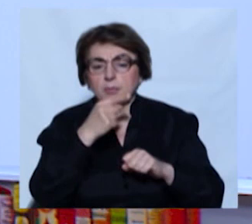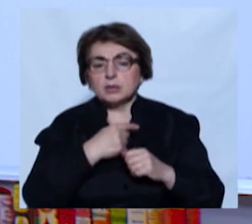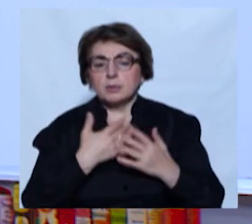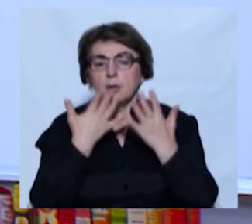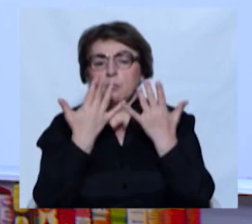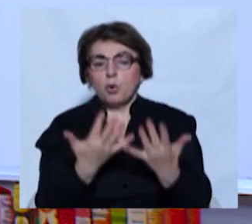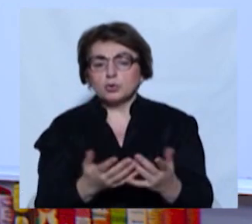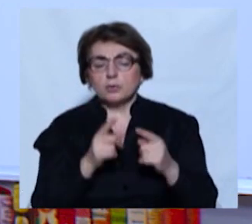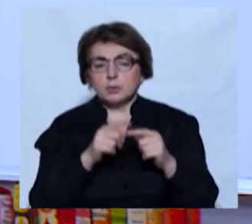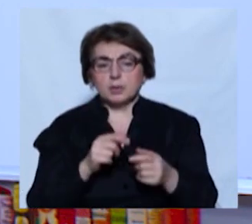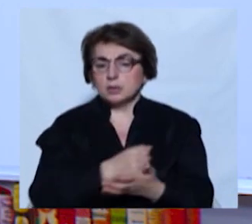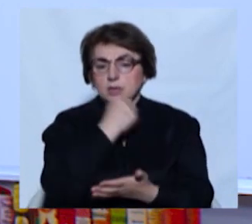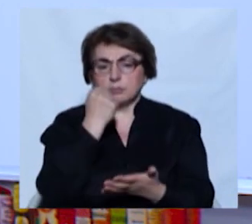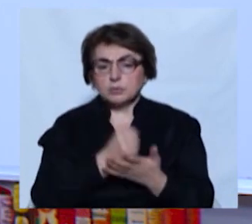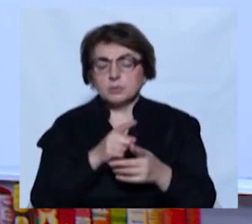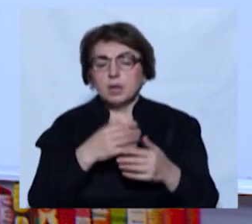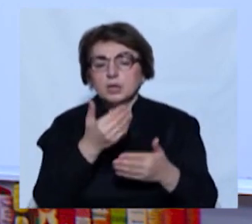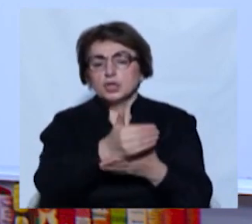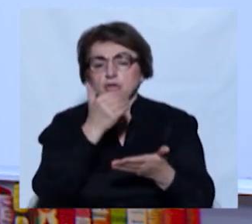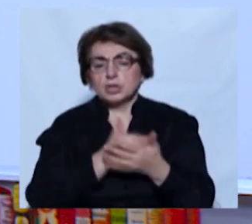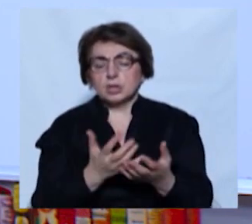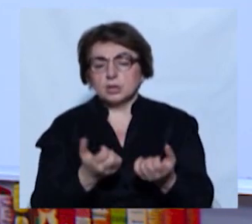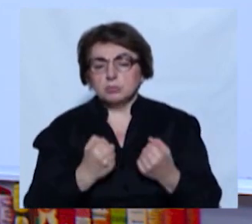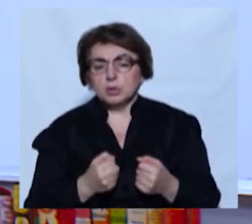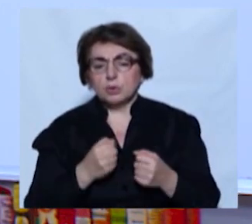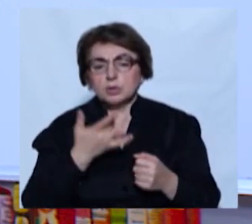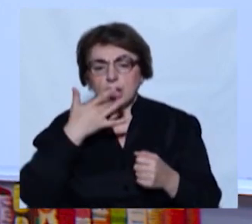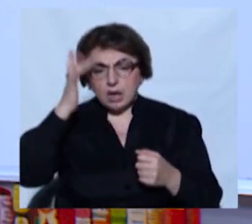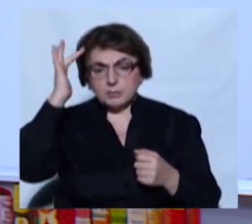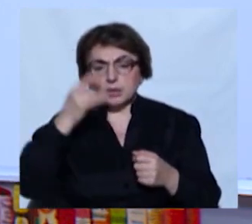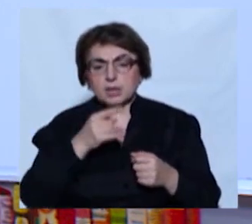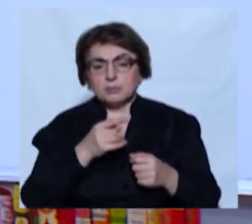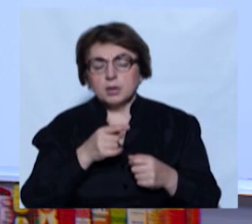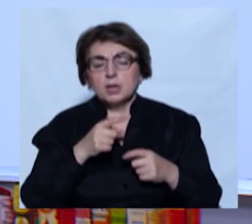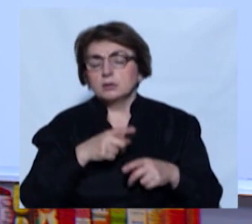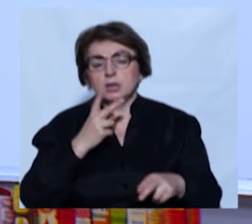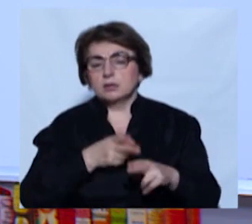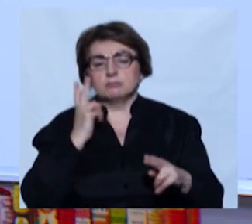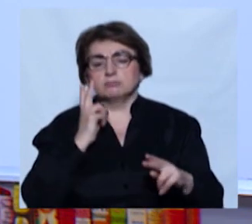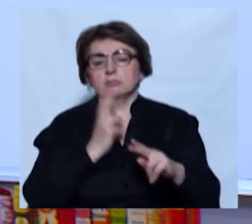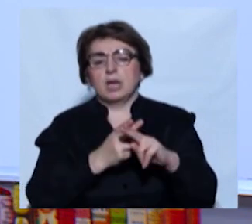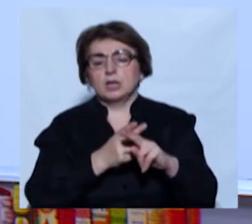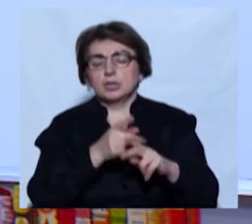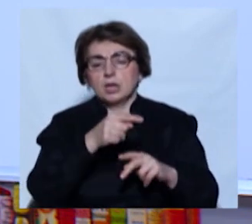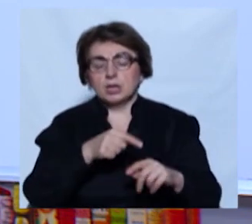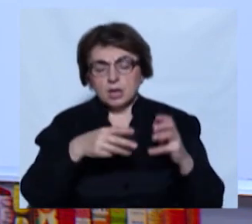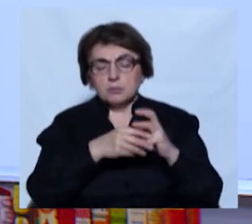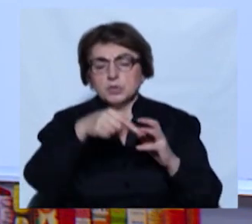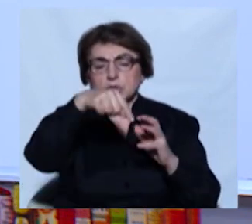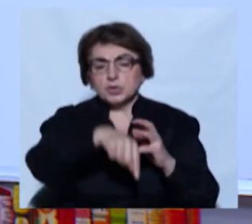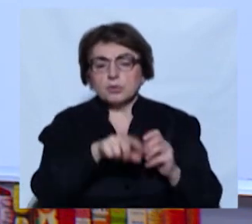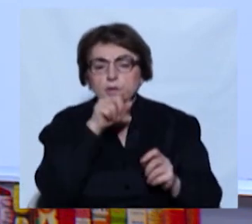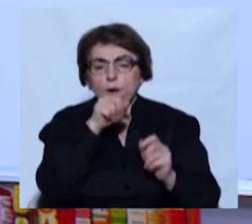მოწოდებამ საფუძველიც და შედეგიც გამოიღო და ამერიკის შეერთებულმა შტატებმა მა შეწყვიდა მიწისქვეშა ბირთული იარაღის